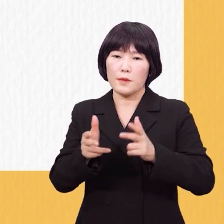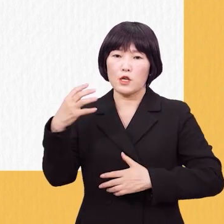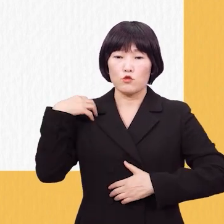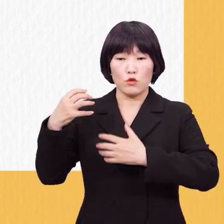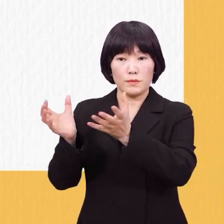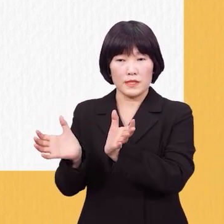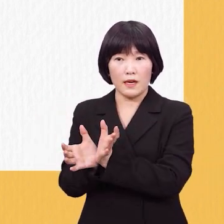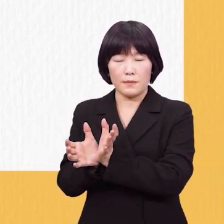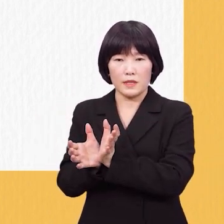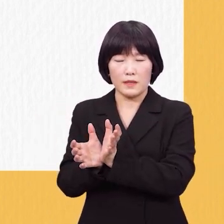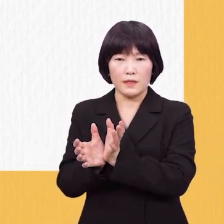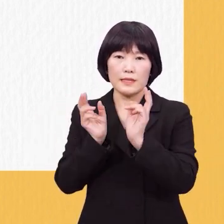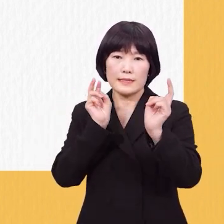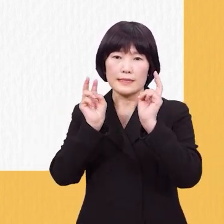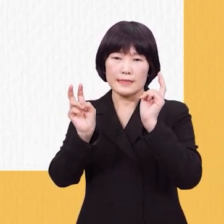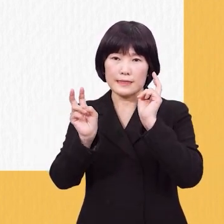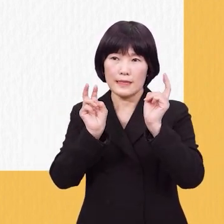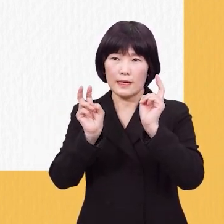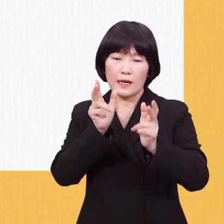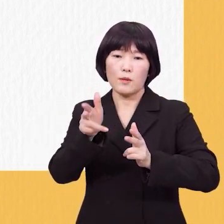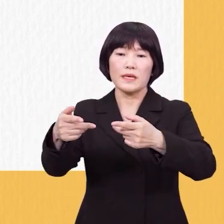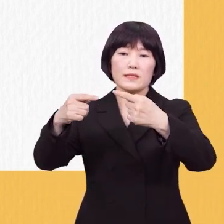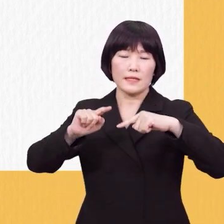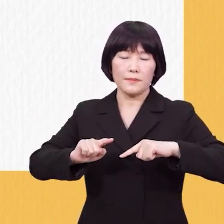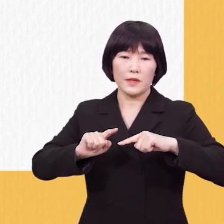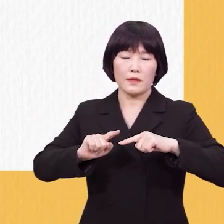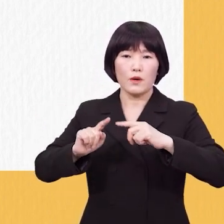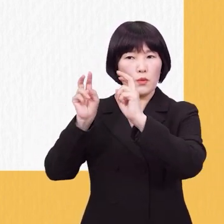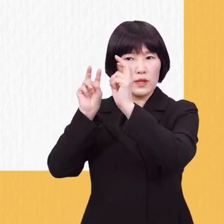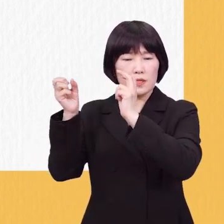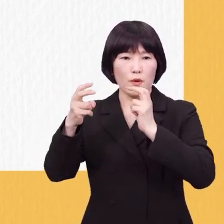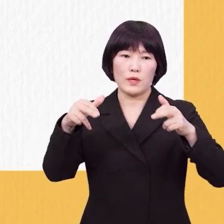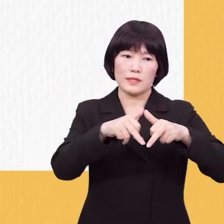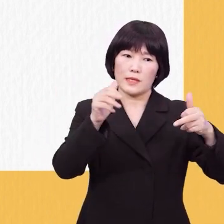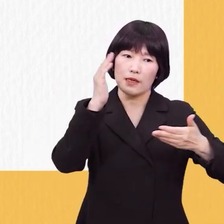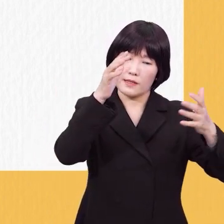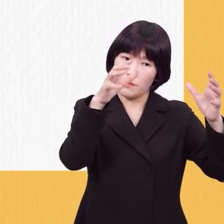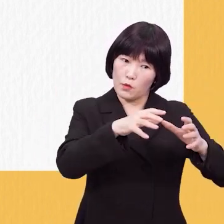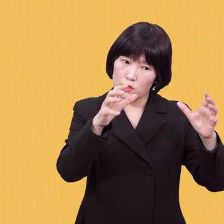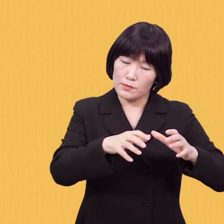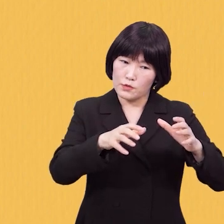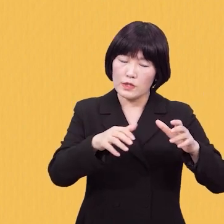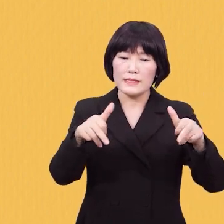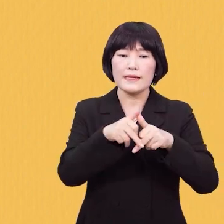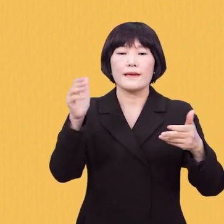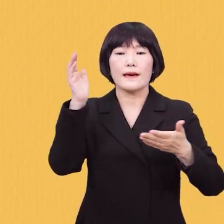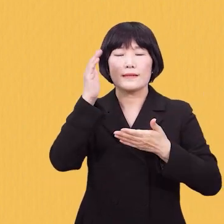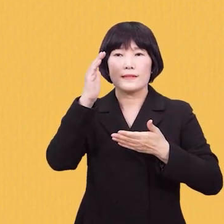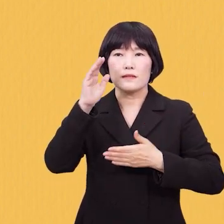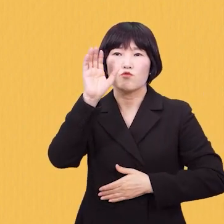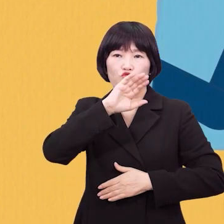사업에 참여할 사업체와 장애학생을 모집 후 장애학생이 훈련에 참여하게 되면